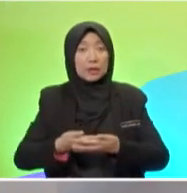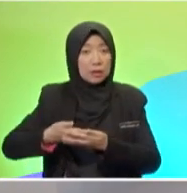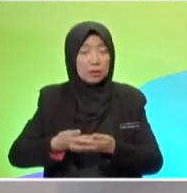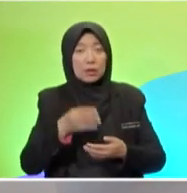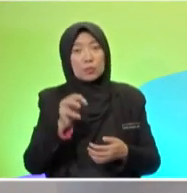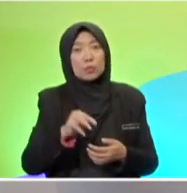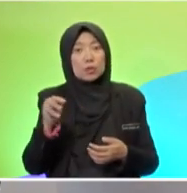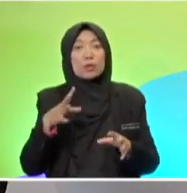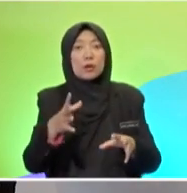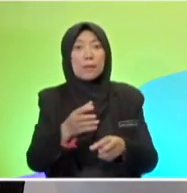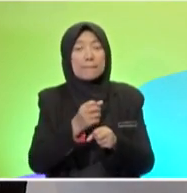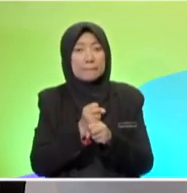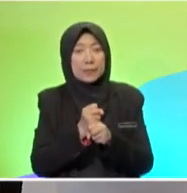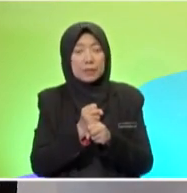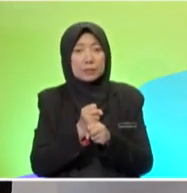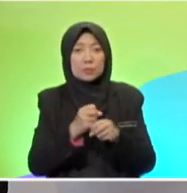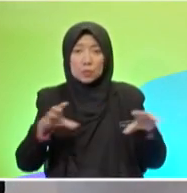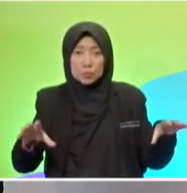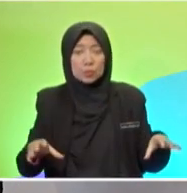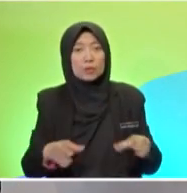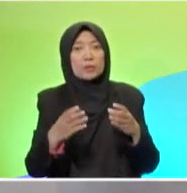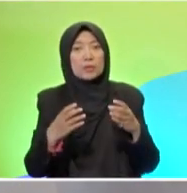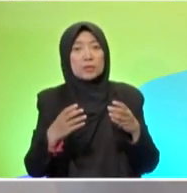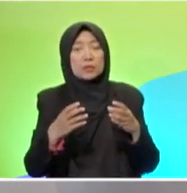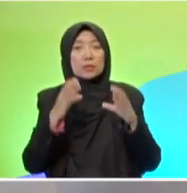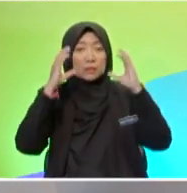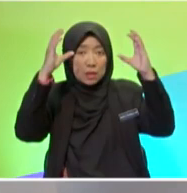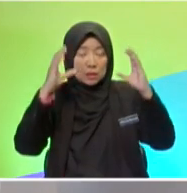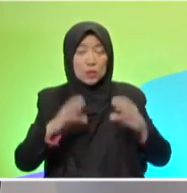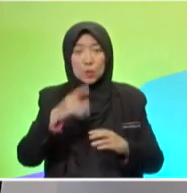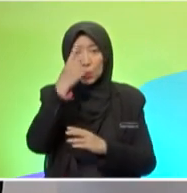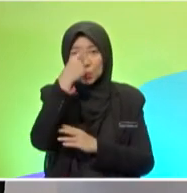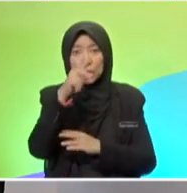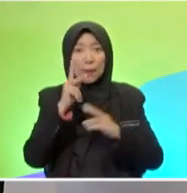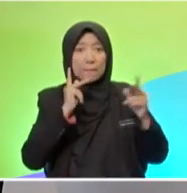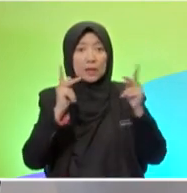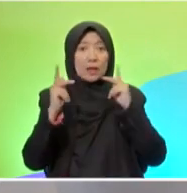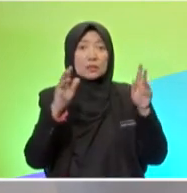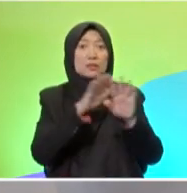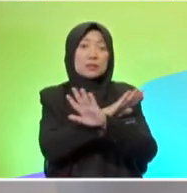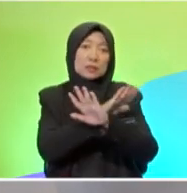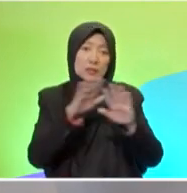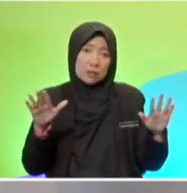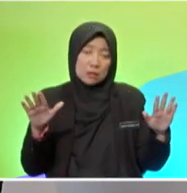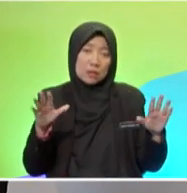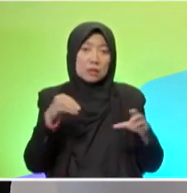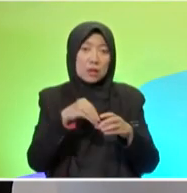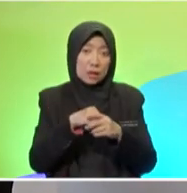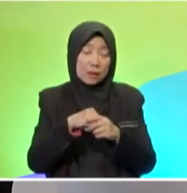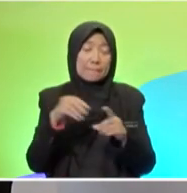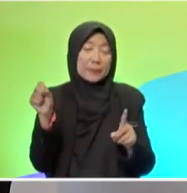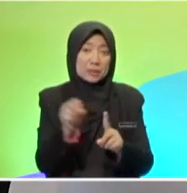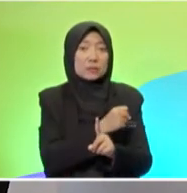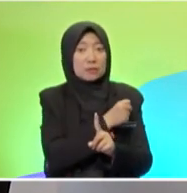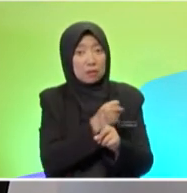dapat mengaplikasikan Bagaimana caranya tidak kepada situasi situasi pendarahan seperti ini sebenarnya